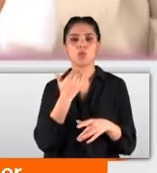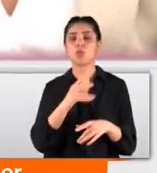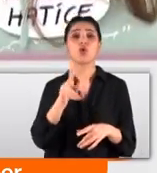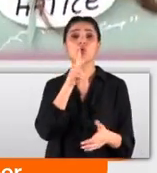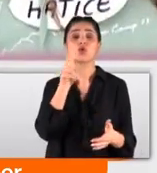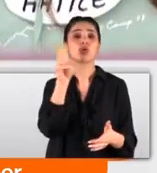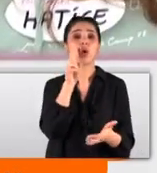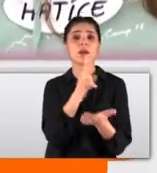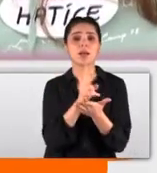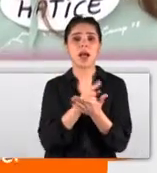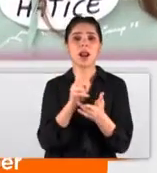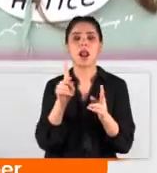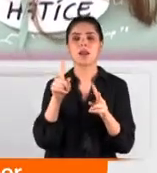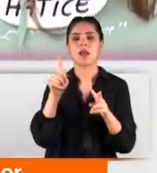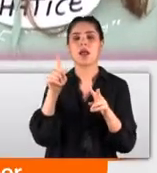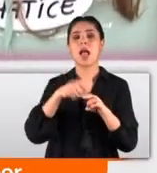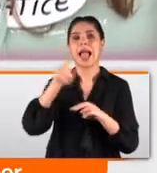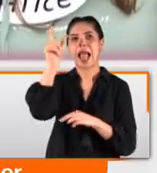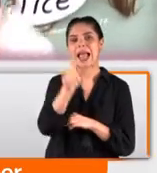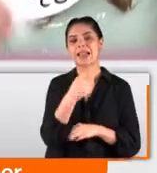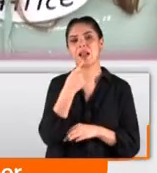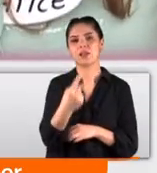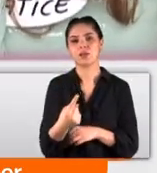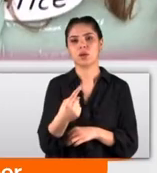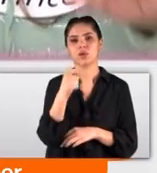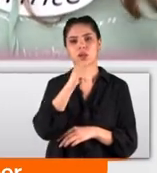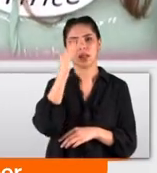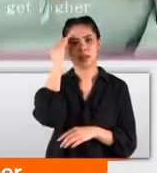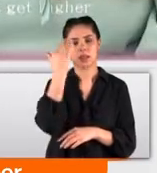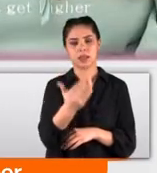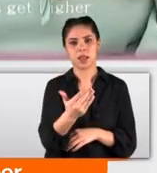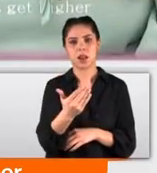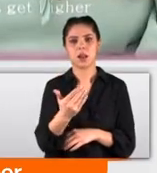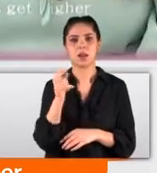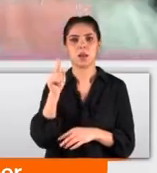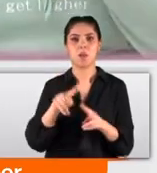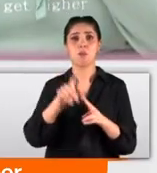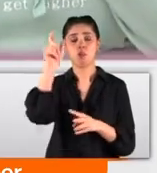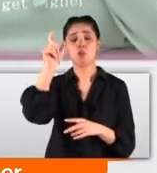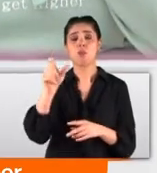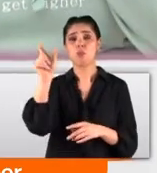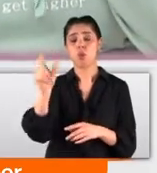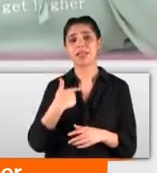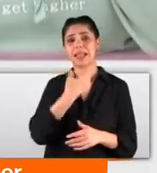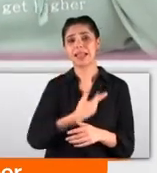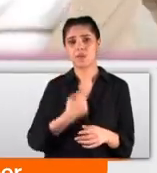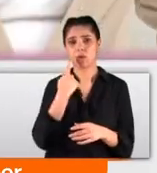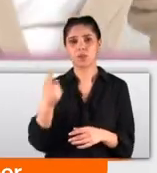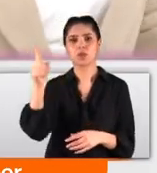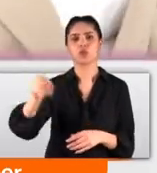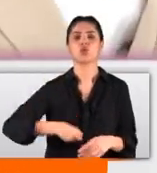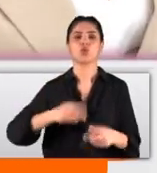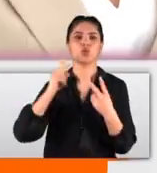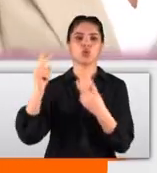Erol söyledi. Murat'ı çok seviyorum. Selamlar gönderiyorum. Seni çok seviyorum. Her şeyden çok. Ben Murat'ı seviyorum dediğin andan itibaren sen kusurlu